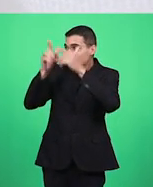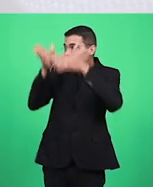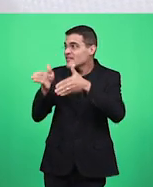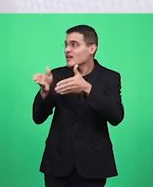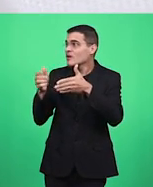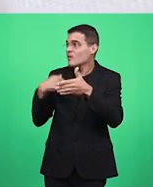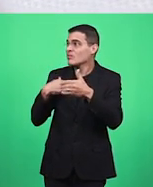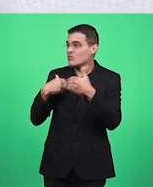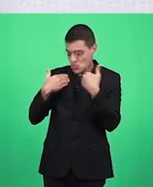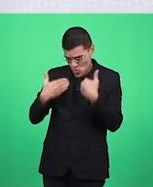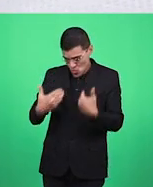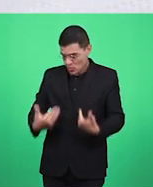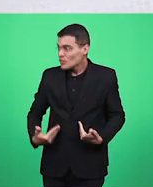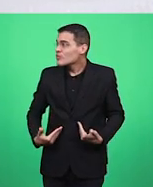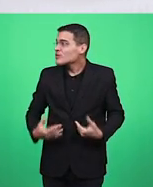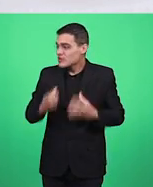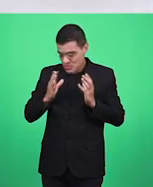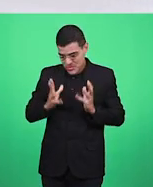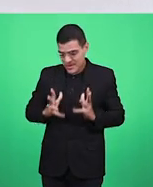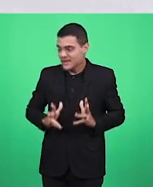которые в белых одеждах